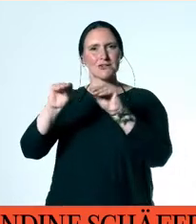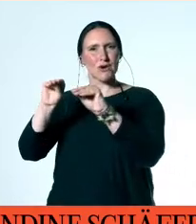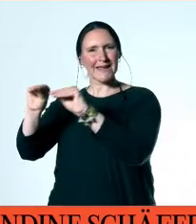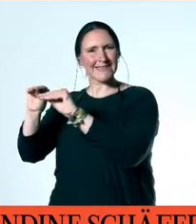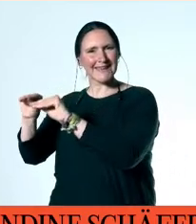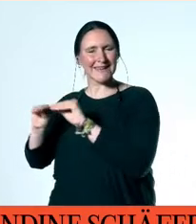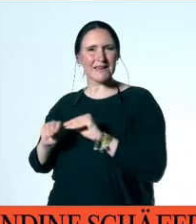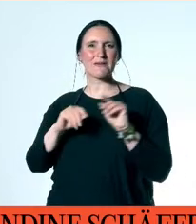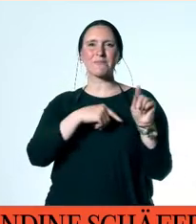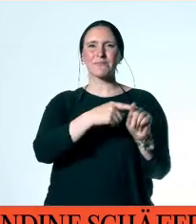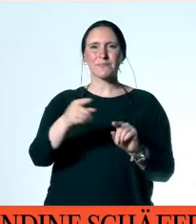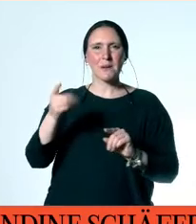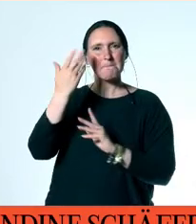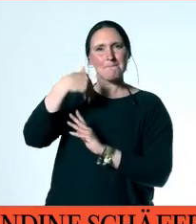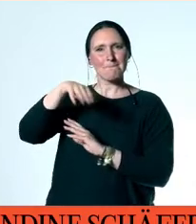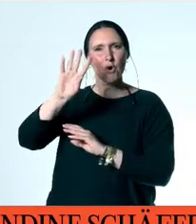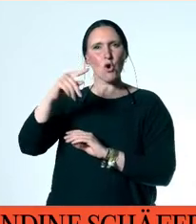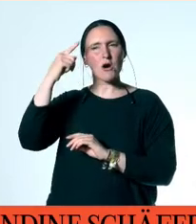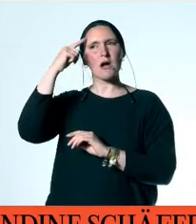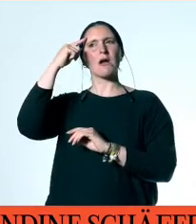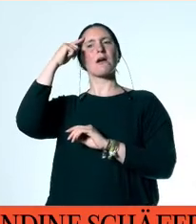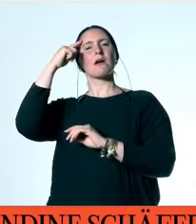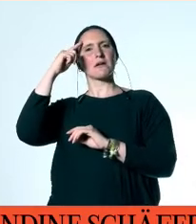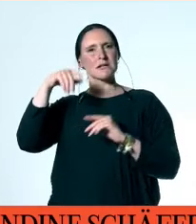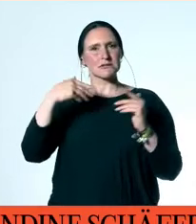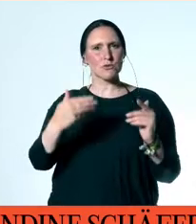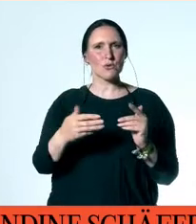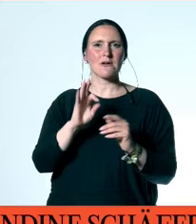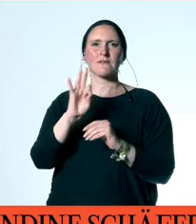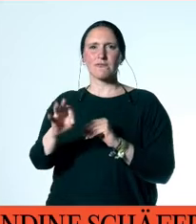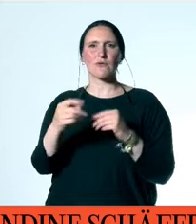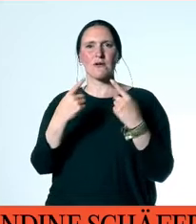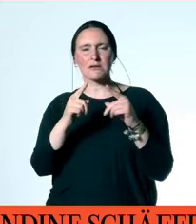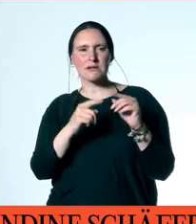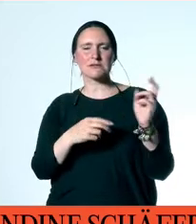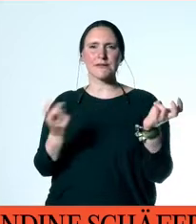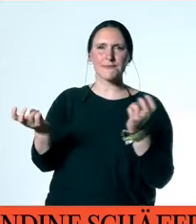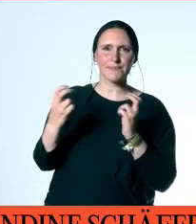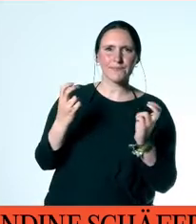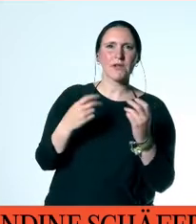Recognizing that in others and around